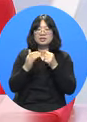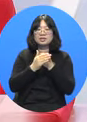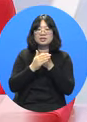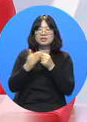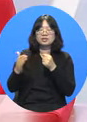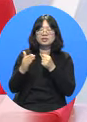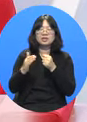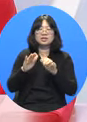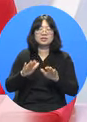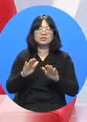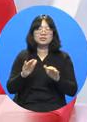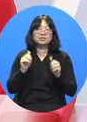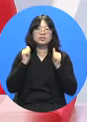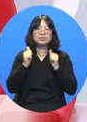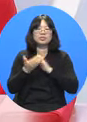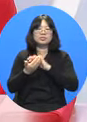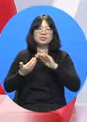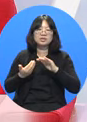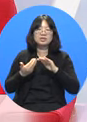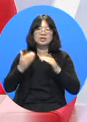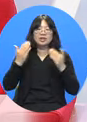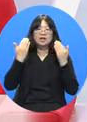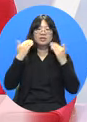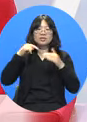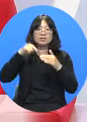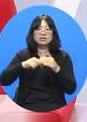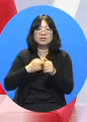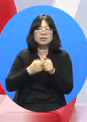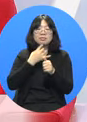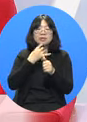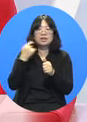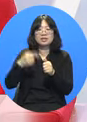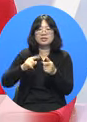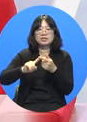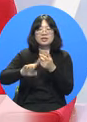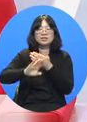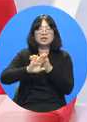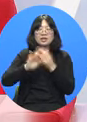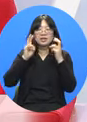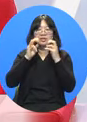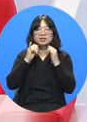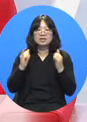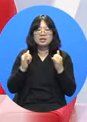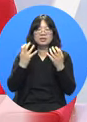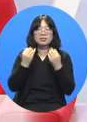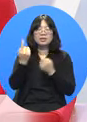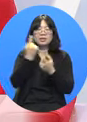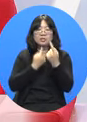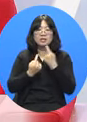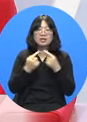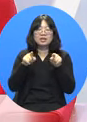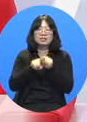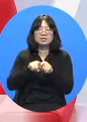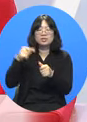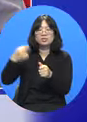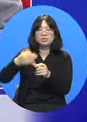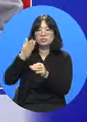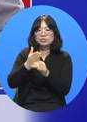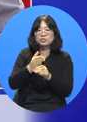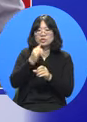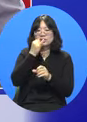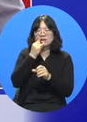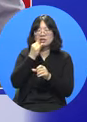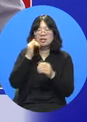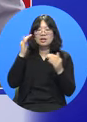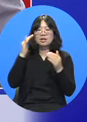사실은 나가기 전까지 그 학교에서만 선생님들이 가르치는 게 아니라 기업 있는 분들이 많이 와가지고 지금 같이들 교육을 시키고 있거든요. 그럼